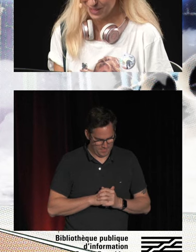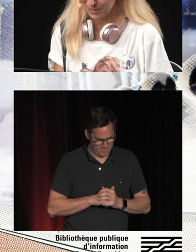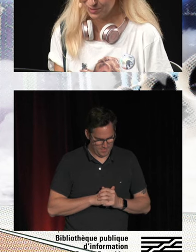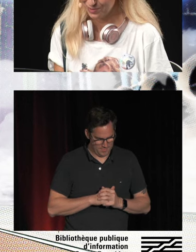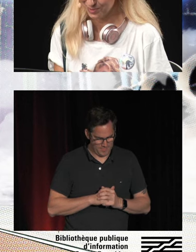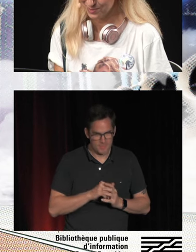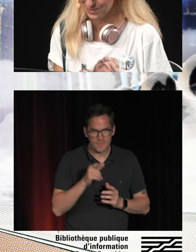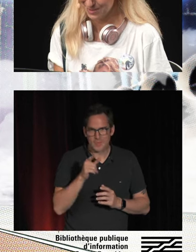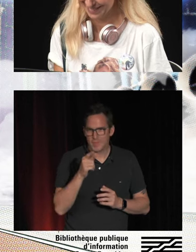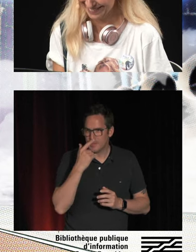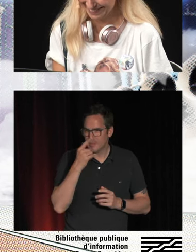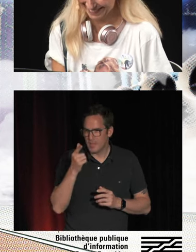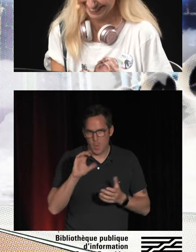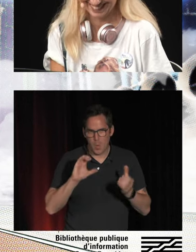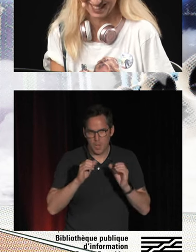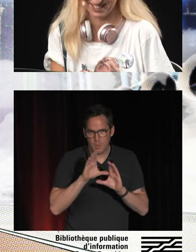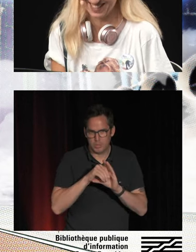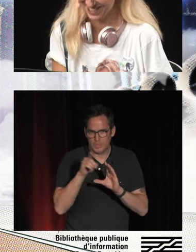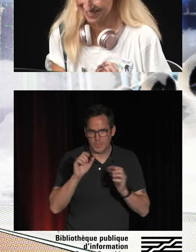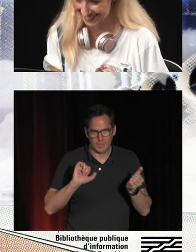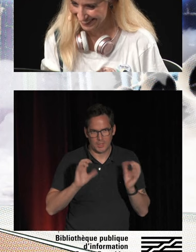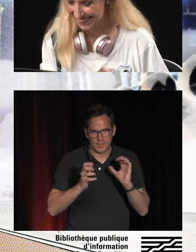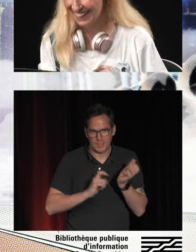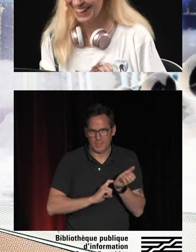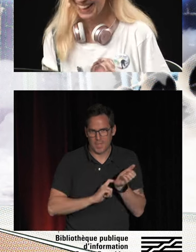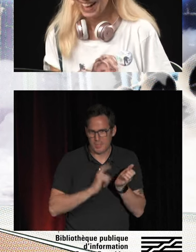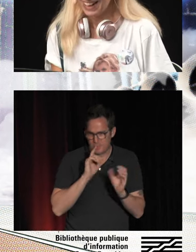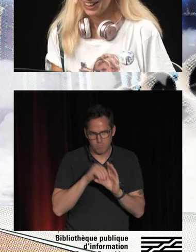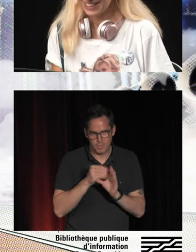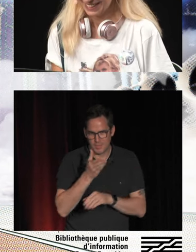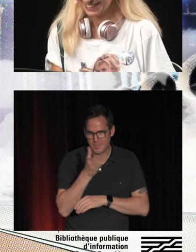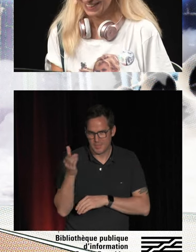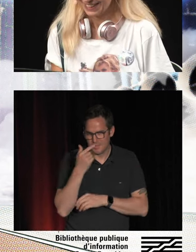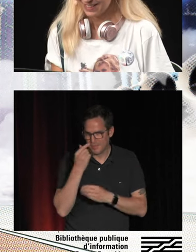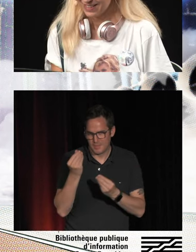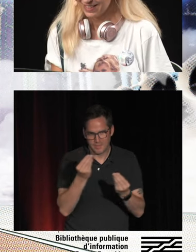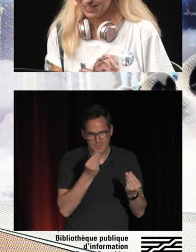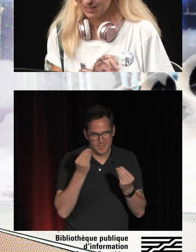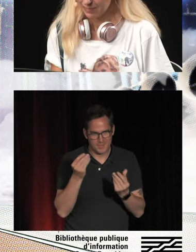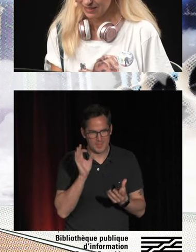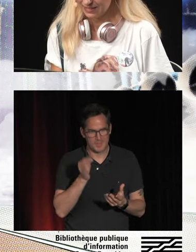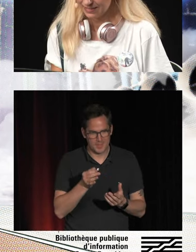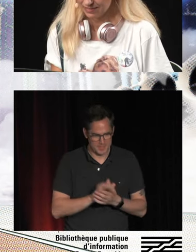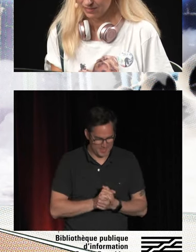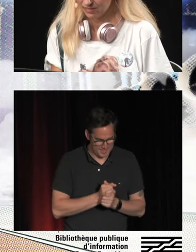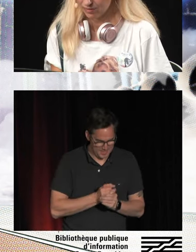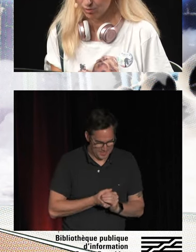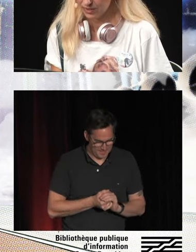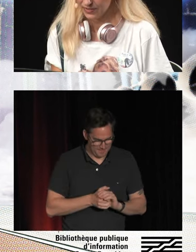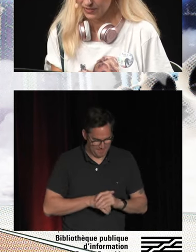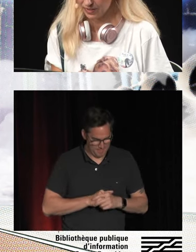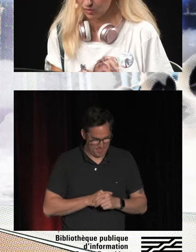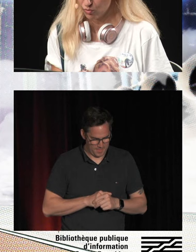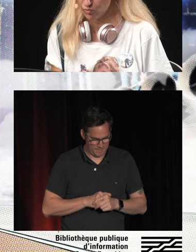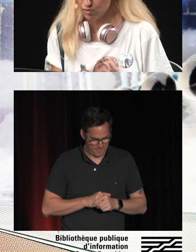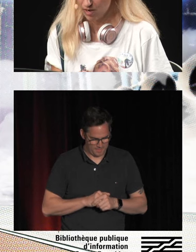Non mais y a pas que moi qui suis sous tension, c'est bien. Je les sens là. Ok, allez, ça, ça va là-bas.